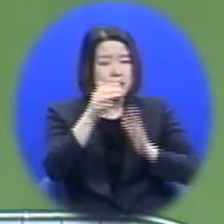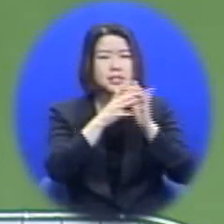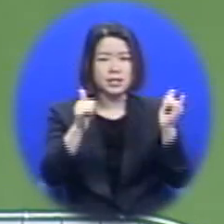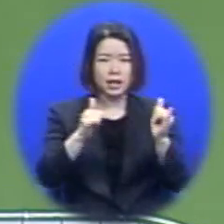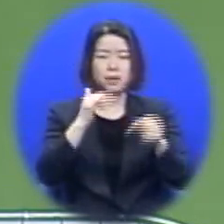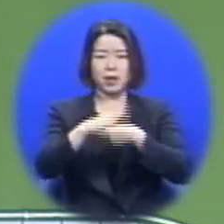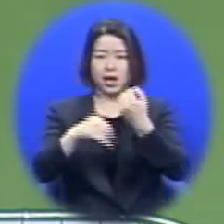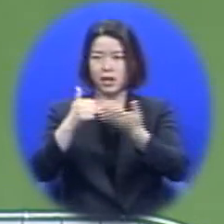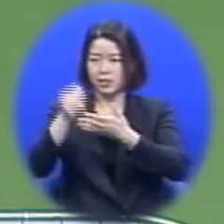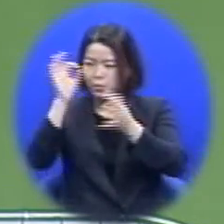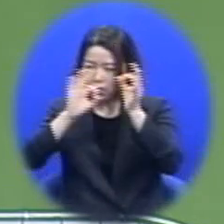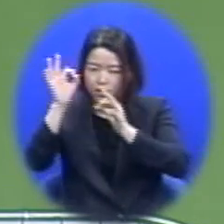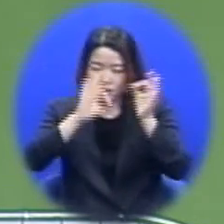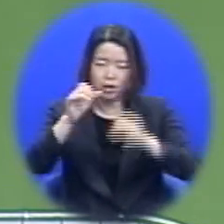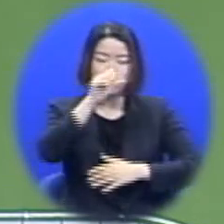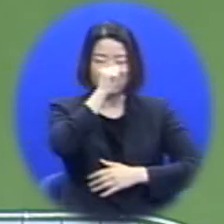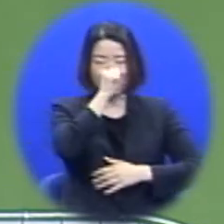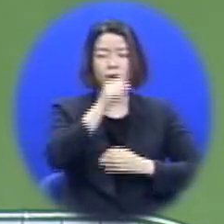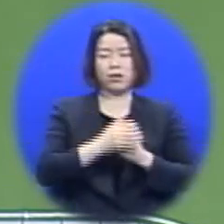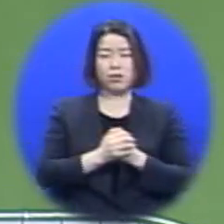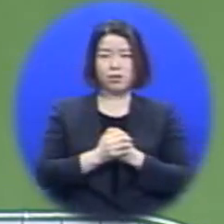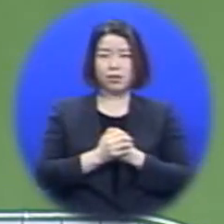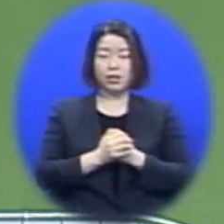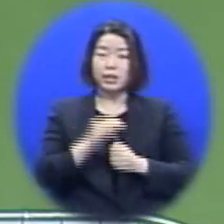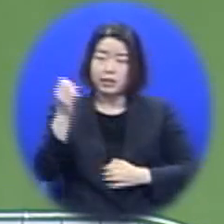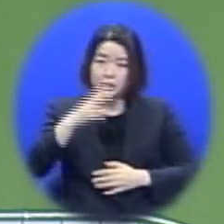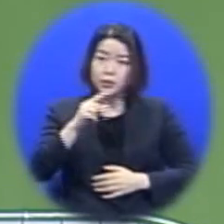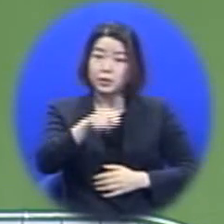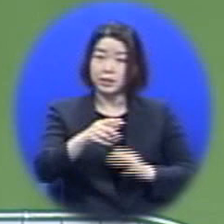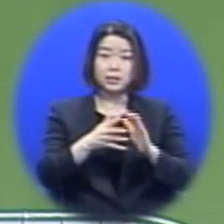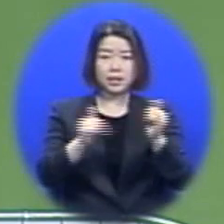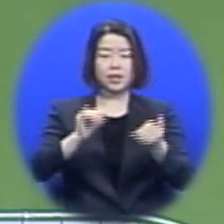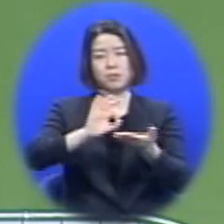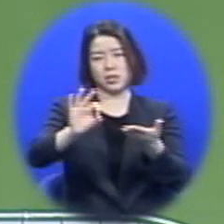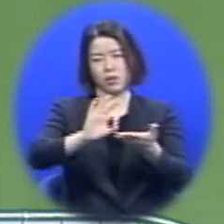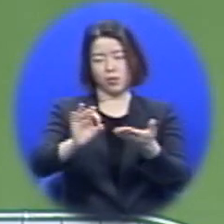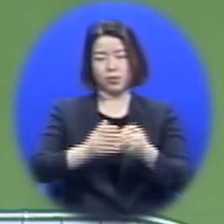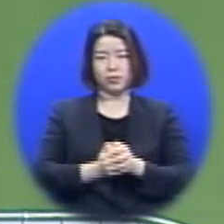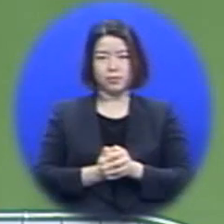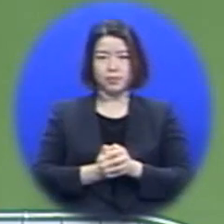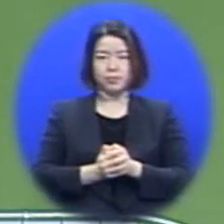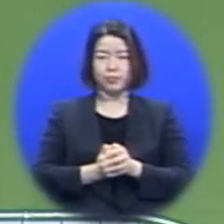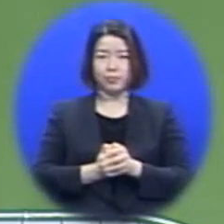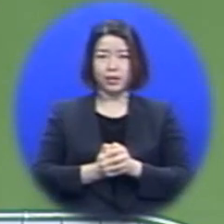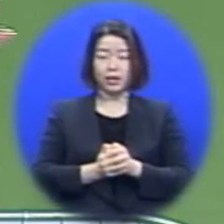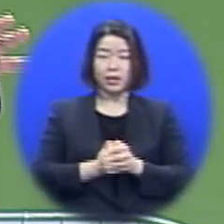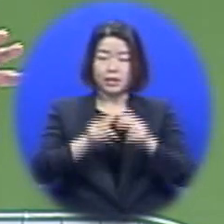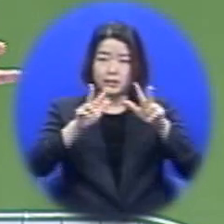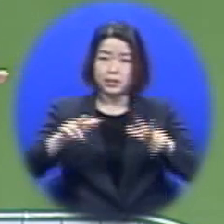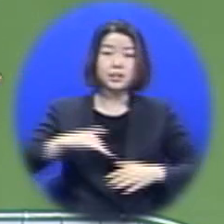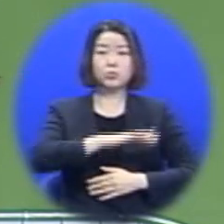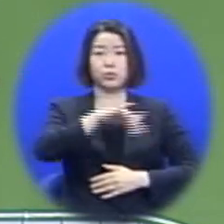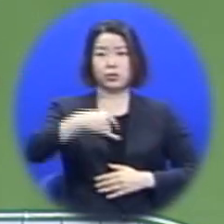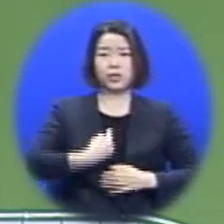하나님이 그렇게 좋아하시고 그리고 그 사람을 쓰시는 겁니다. 지금